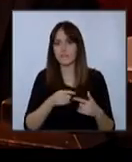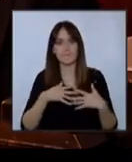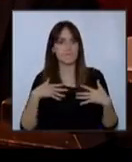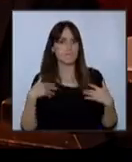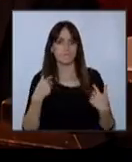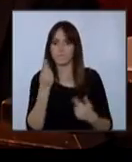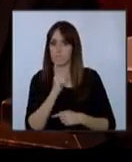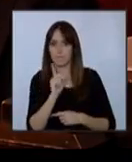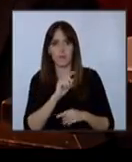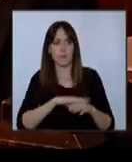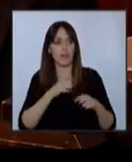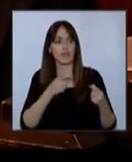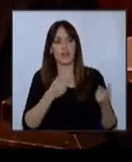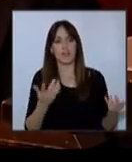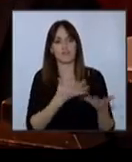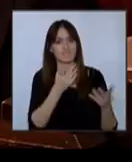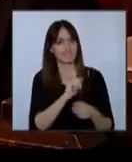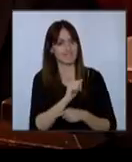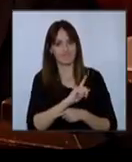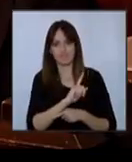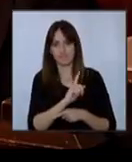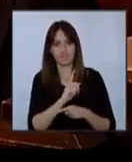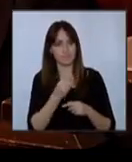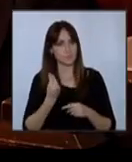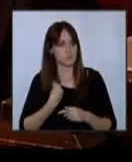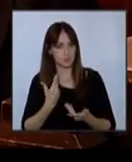per revitalitzar l'Eixample Moretó. Per tant, hem